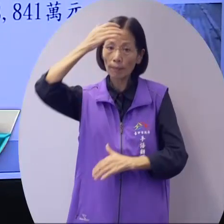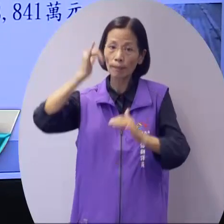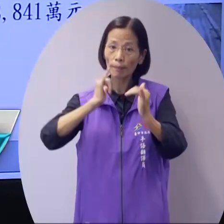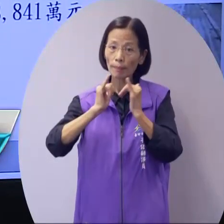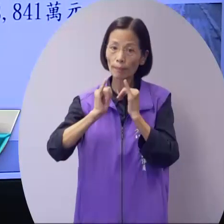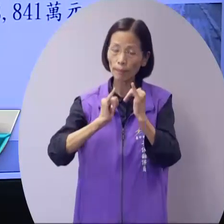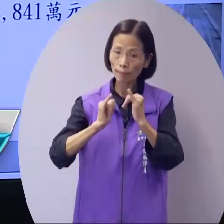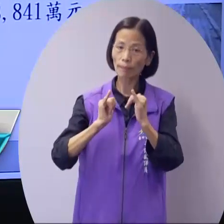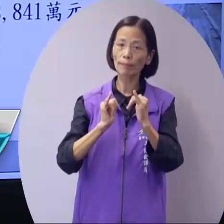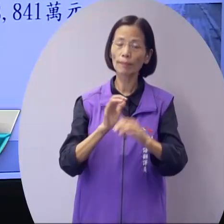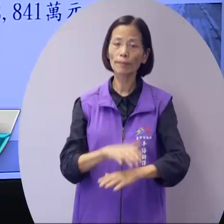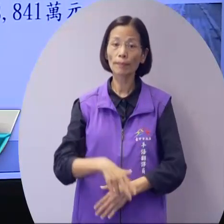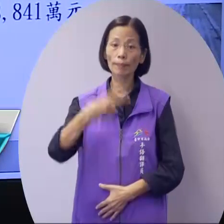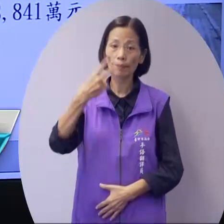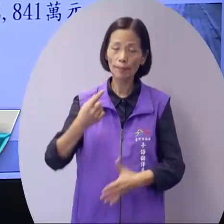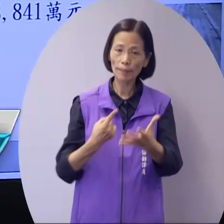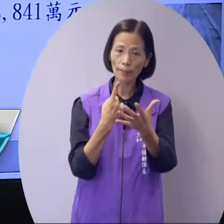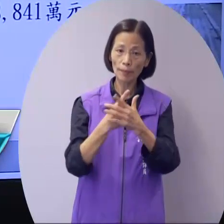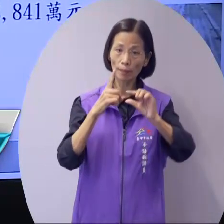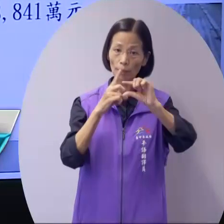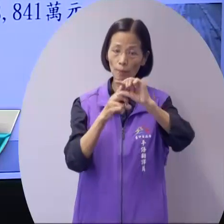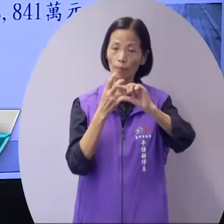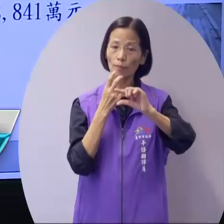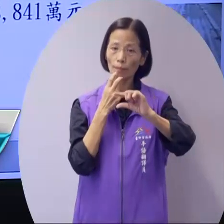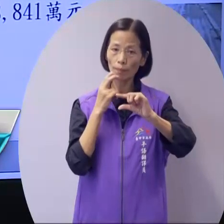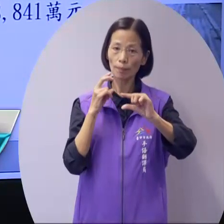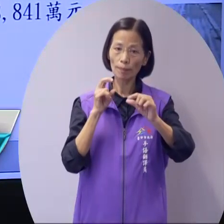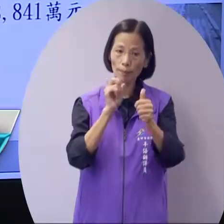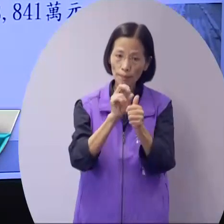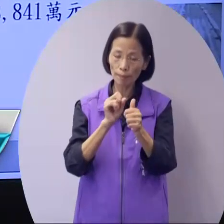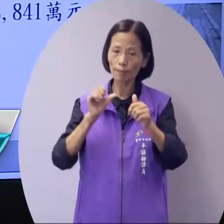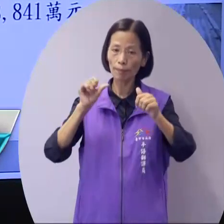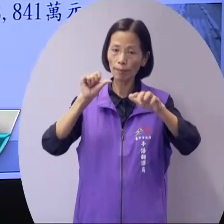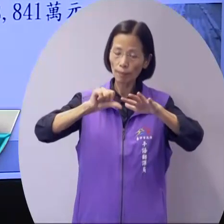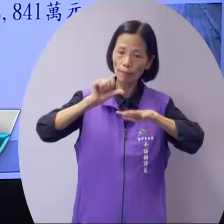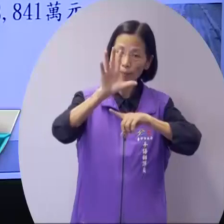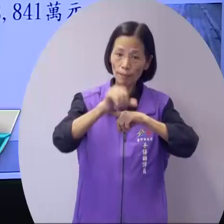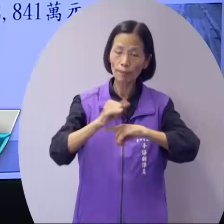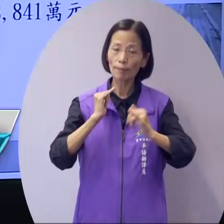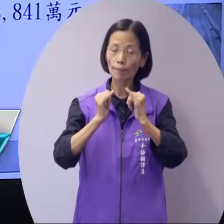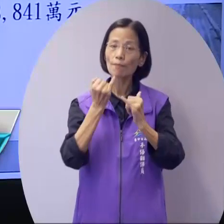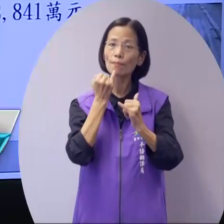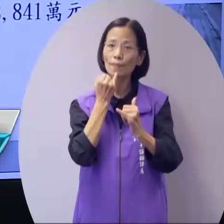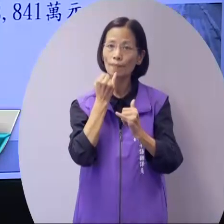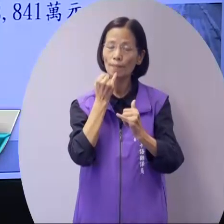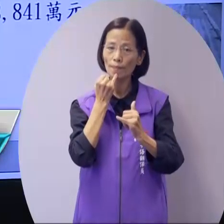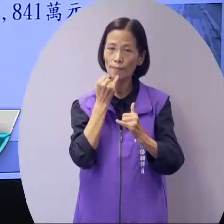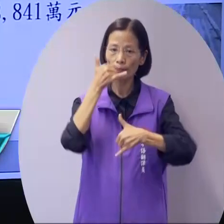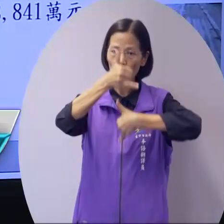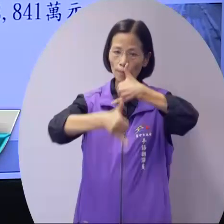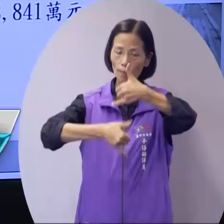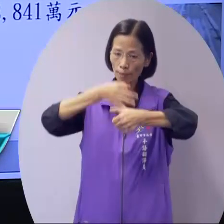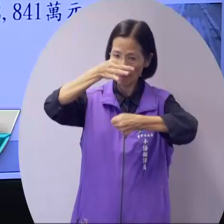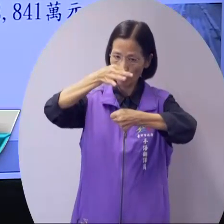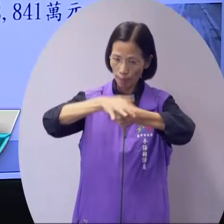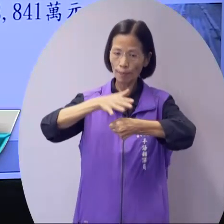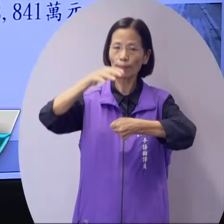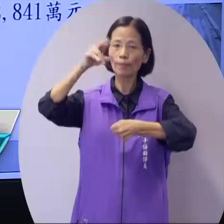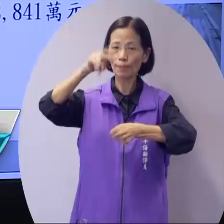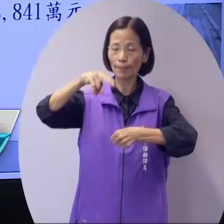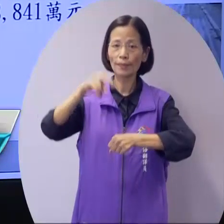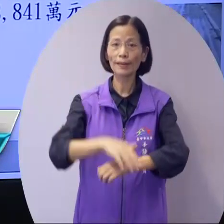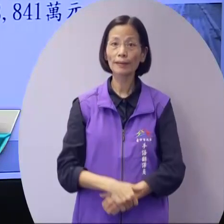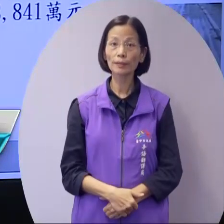民，还有参加中央有关农养政策的这些农民，都可以列入农民生活现金的补贴对